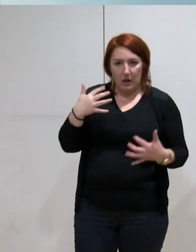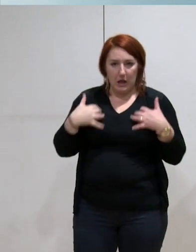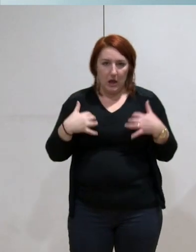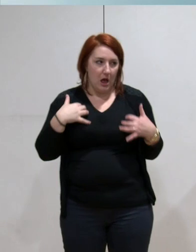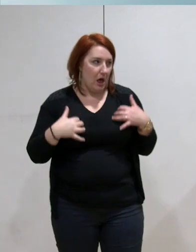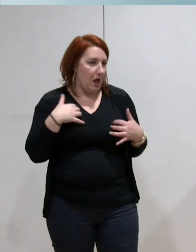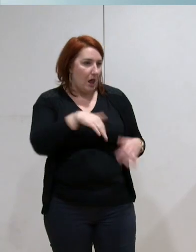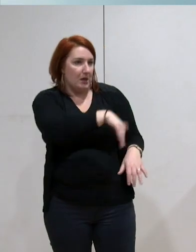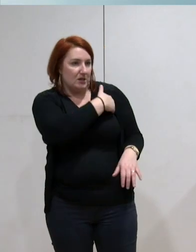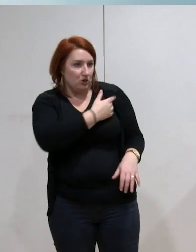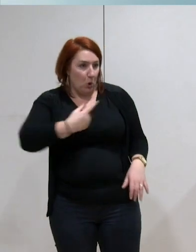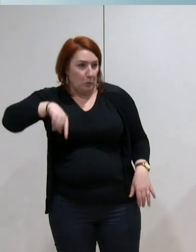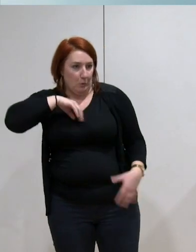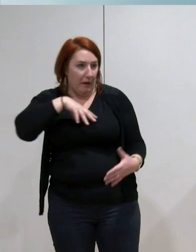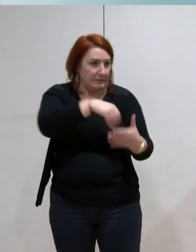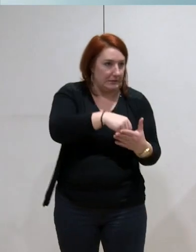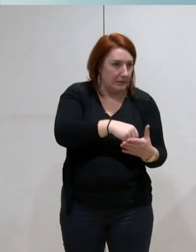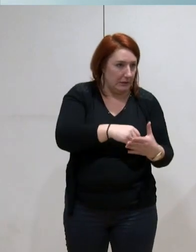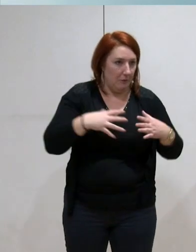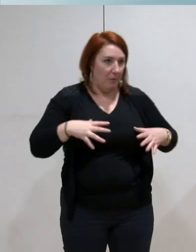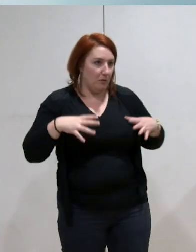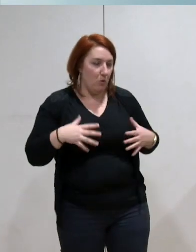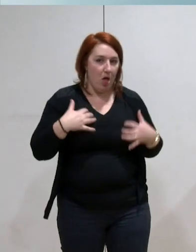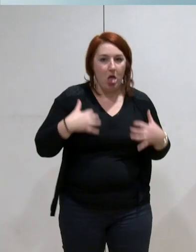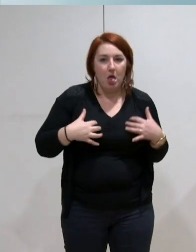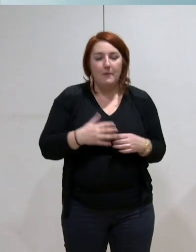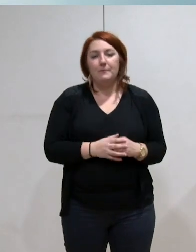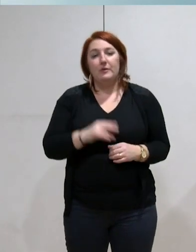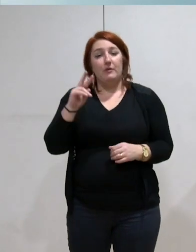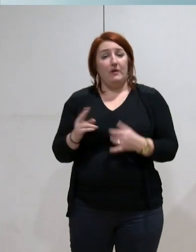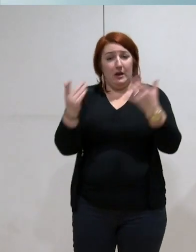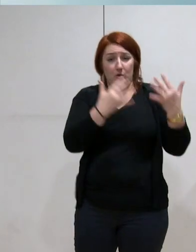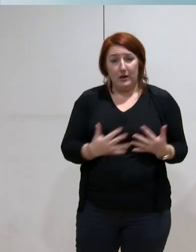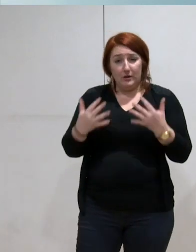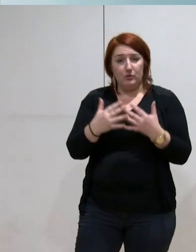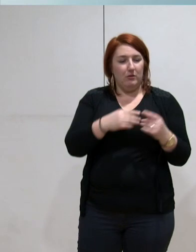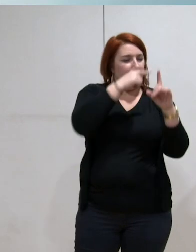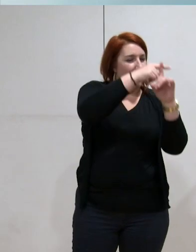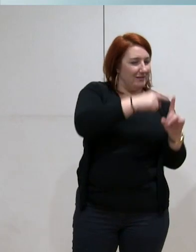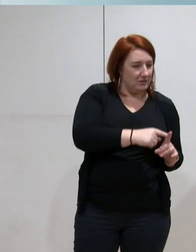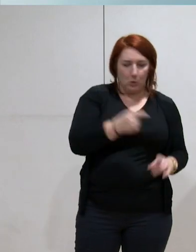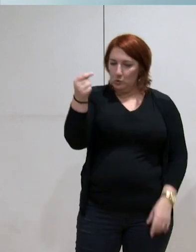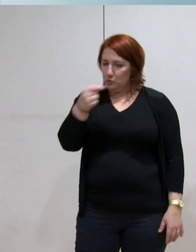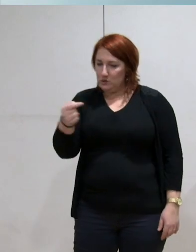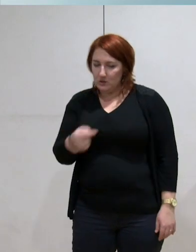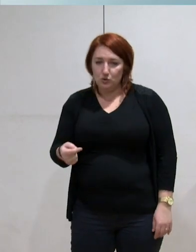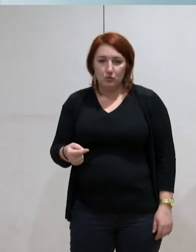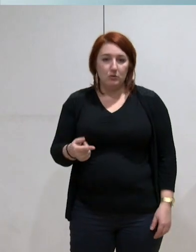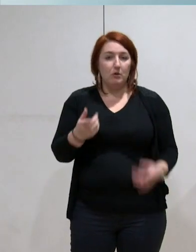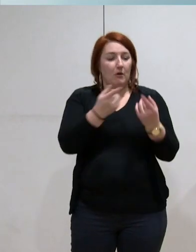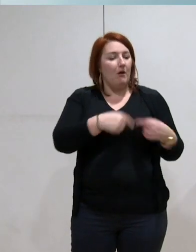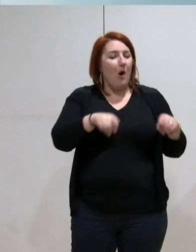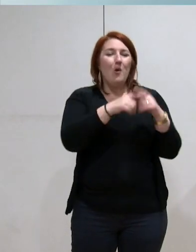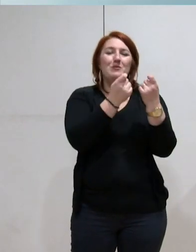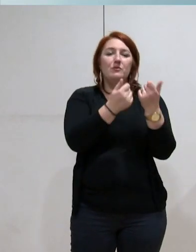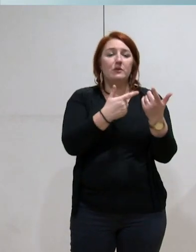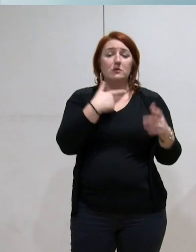cetera le calcul les trois additions et deux soustractions qui ont été faites oralement en commission des